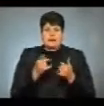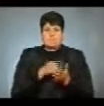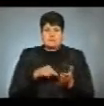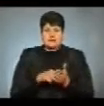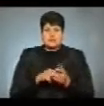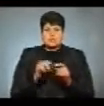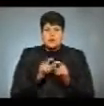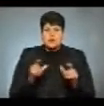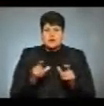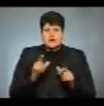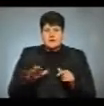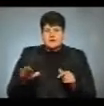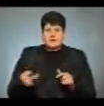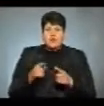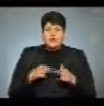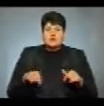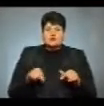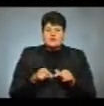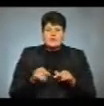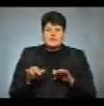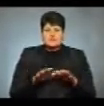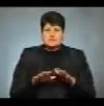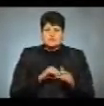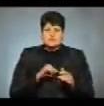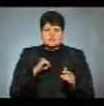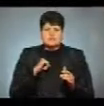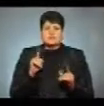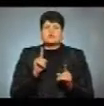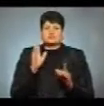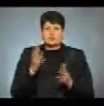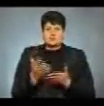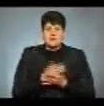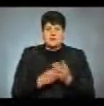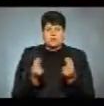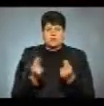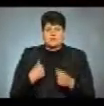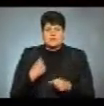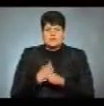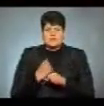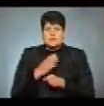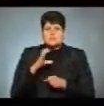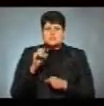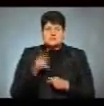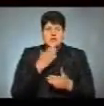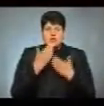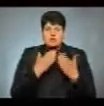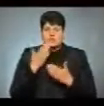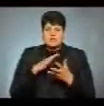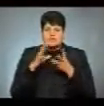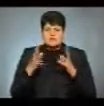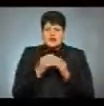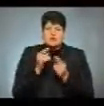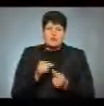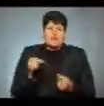які організували захід, самостійно визначали його мету і на що збиратимуть кошти. Ми зробили соціальне опитування і в загальному